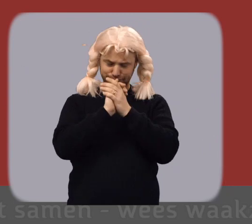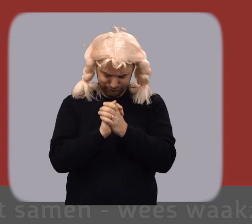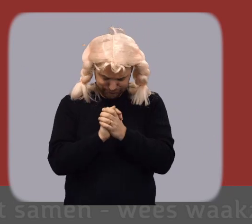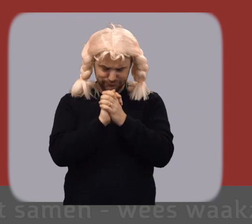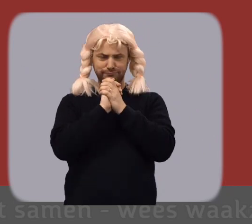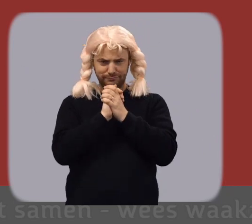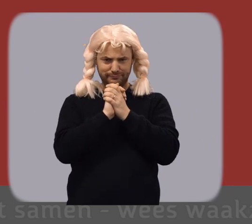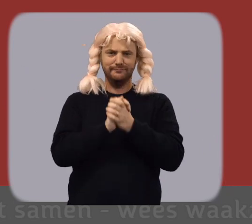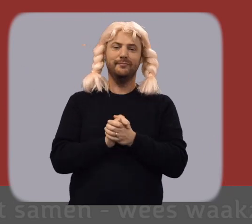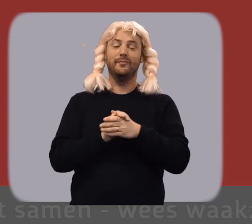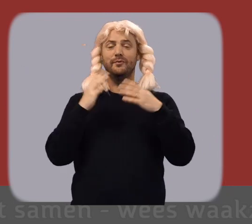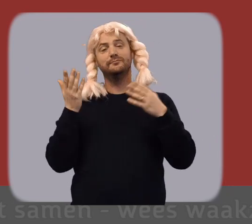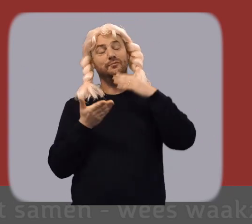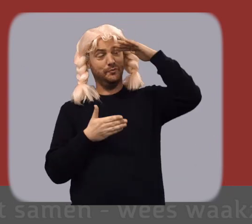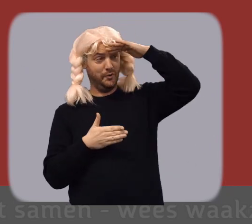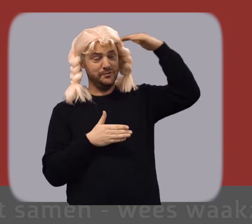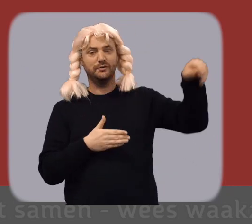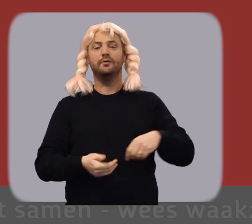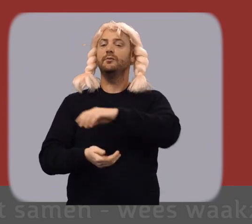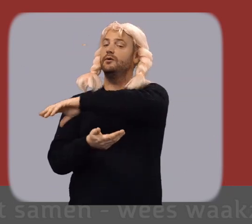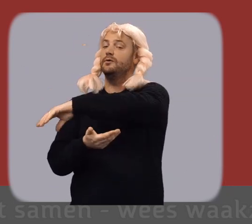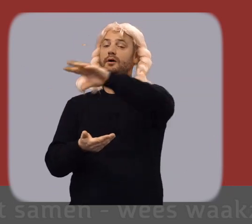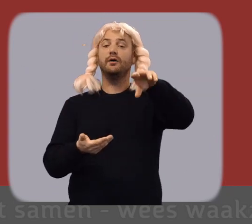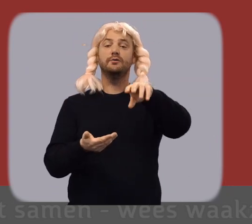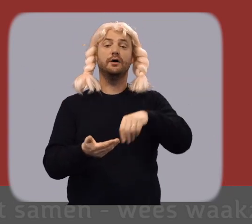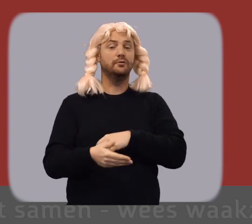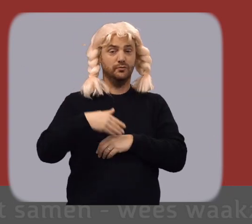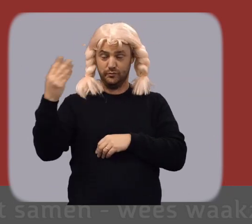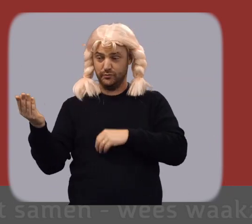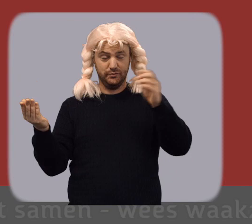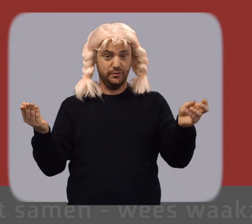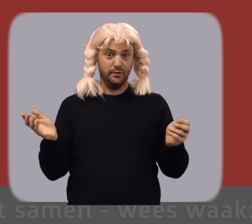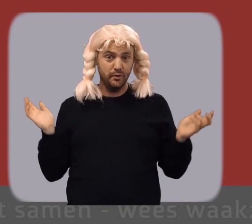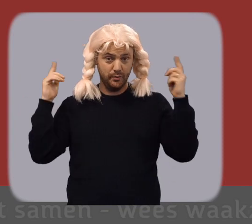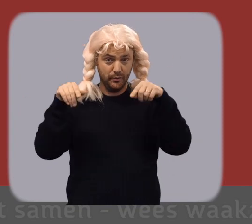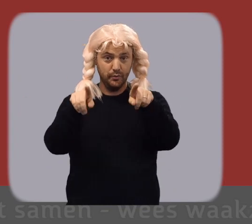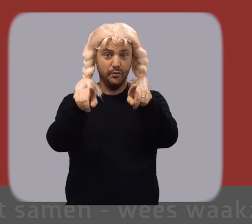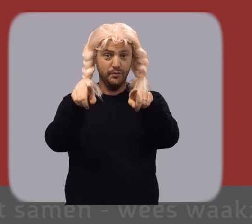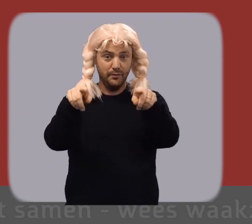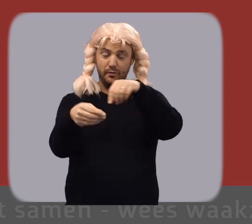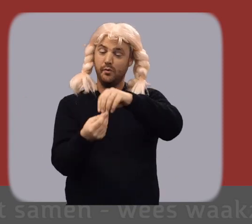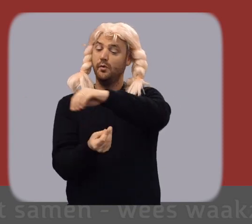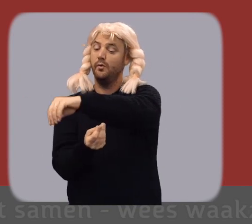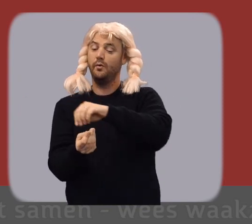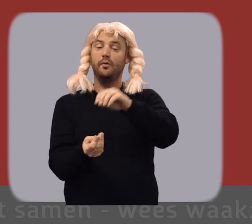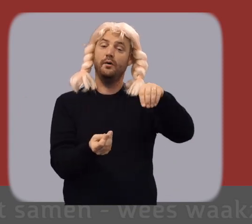voor. En daarom zie ik het als een van mijn belangrijke taken om belangrijke zaken zoals deze met u te